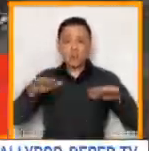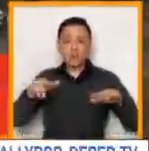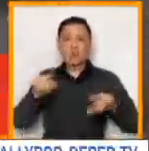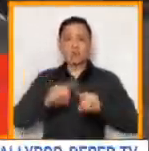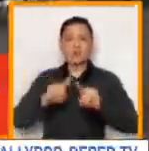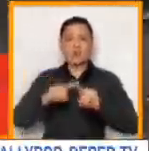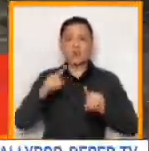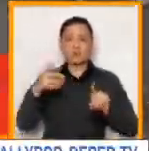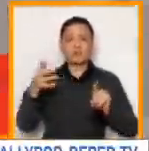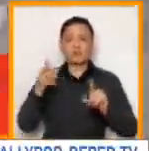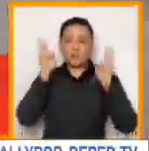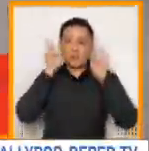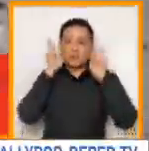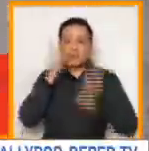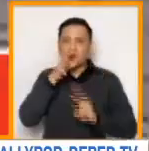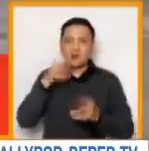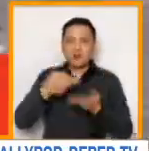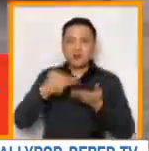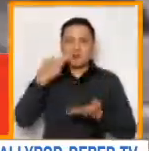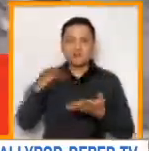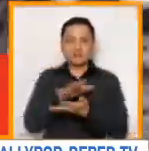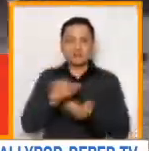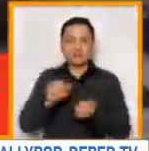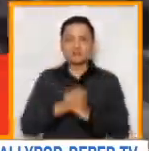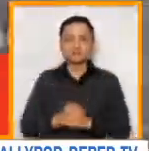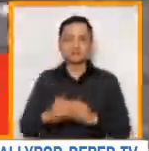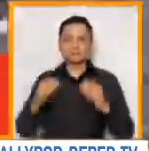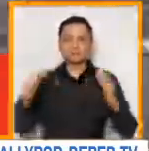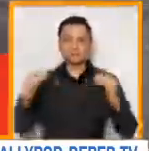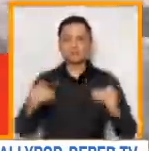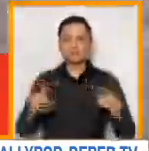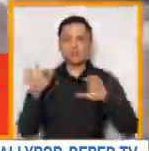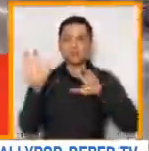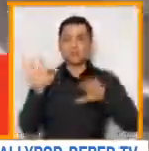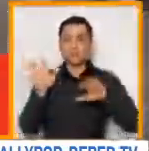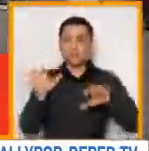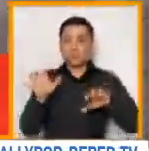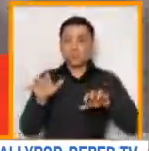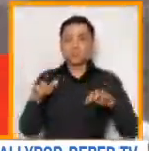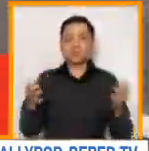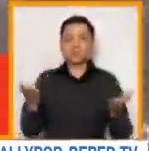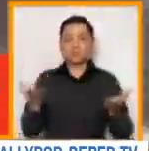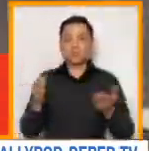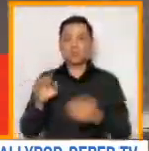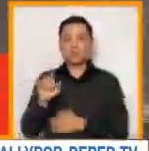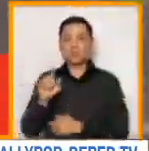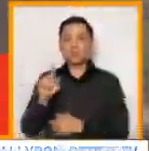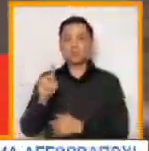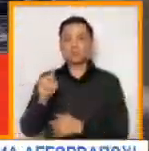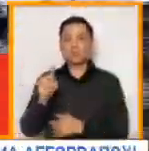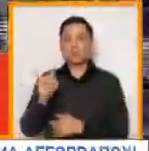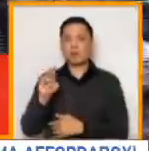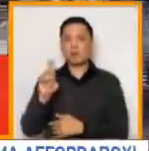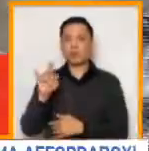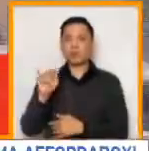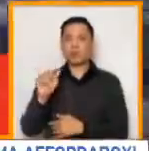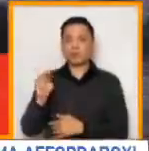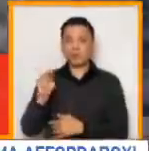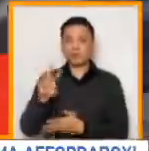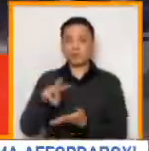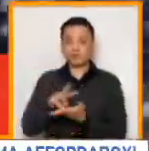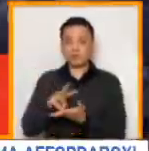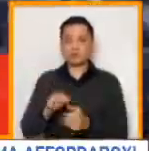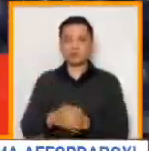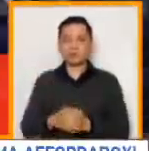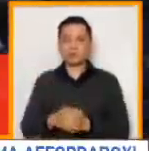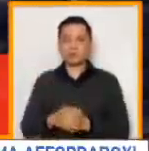Stranded naman ang ilang motorista sa biglang buhos ng ulan sa Kidapawan City. Sumilong muna sa overpass ang ilan sa kanila.